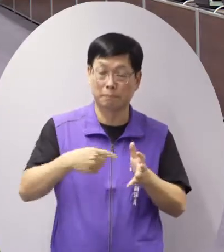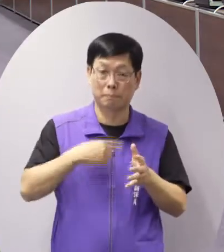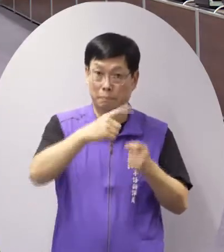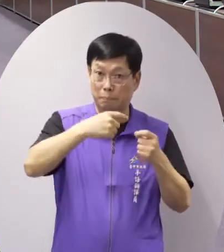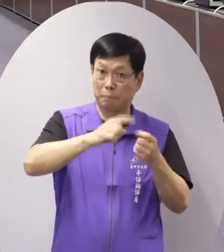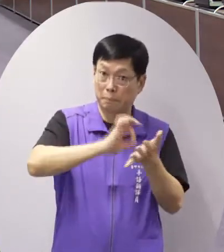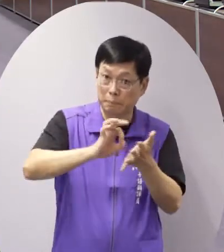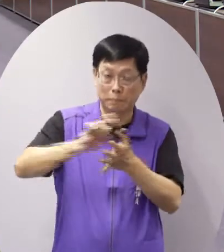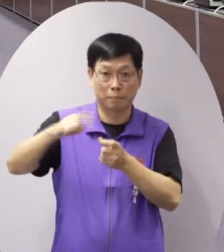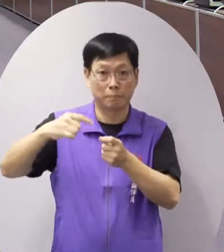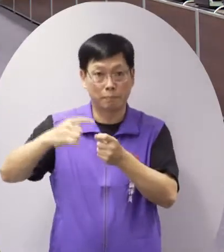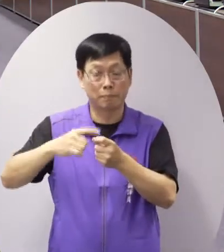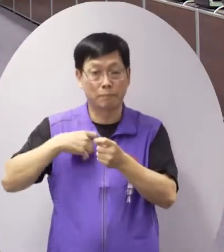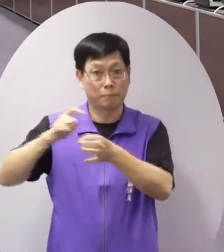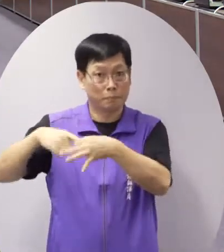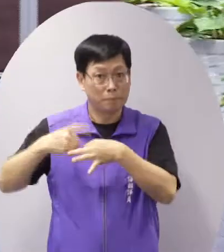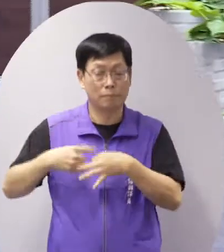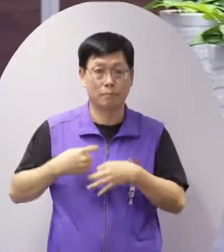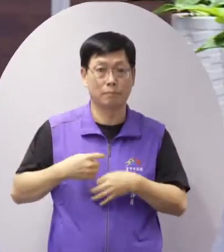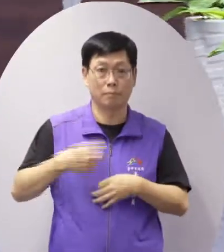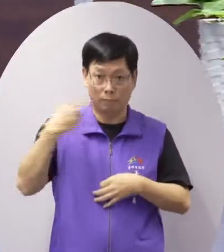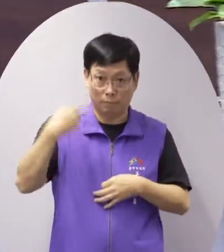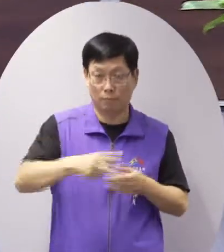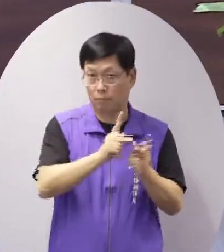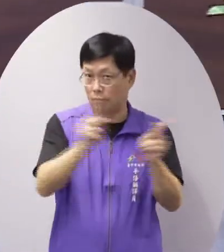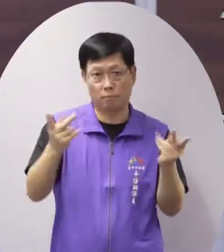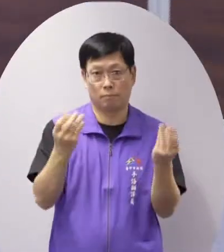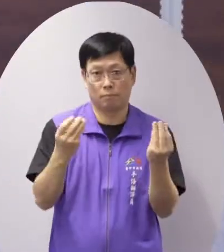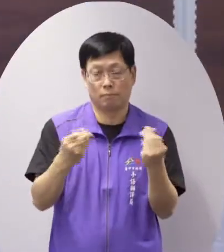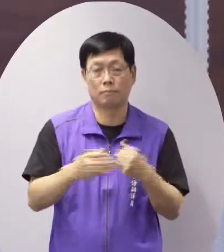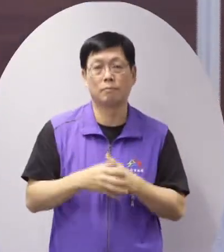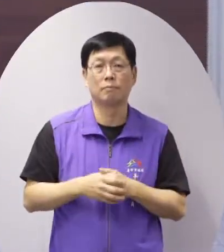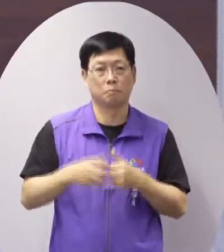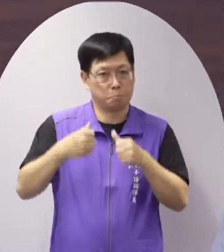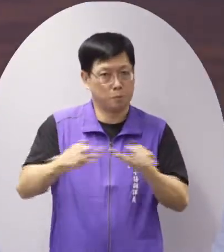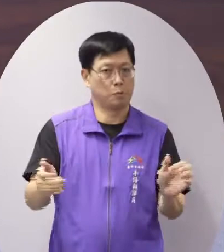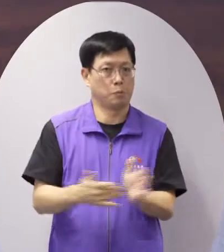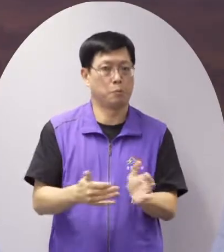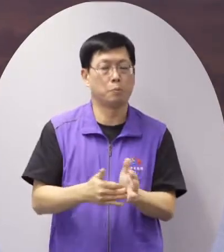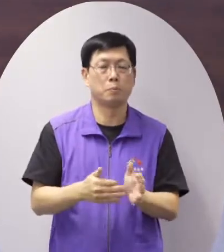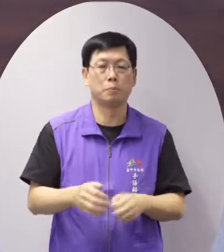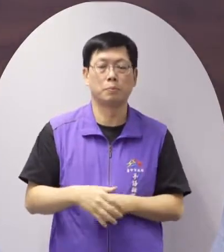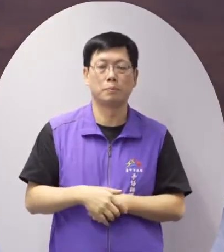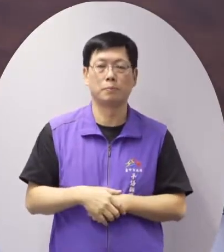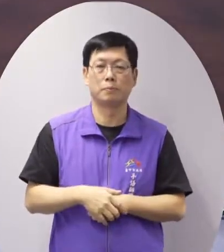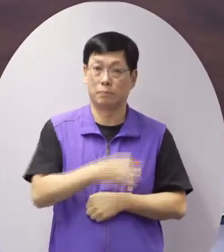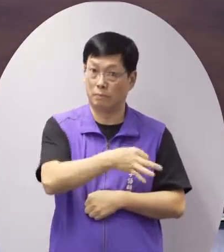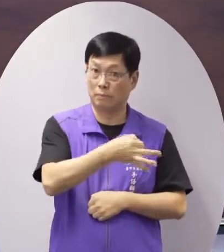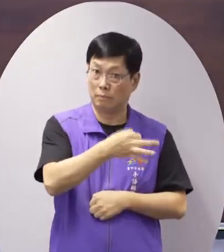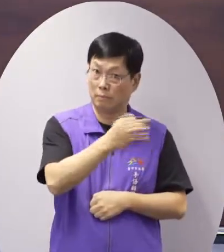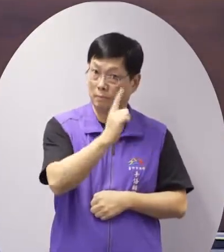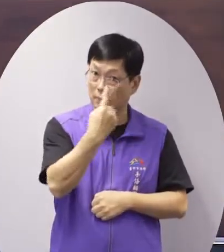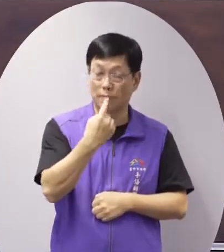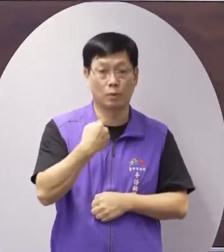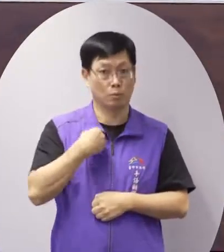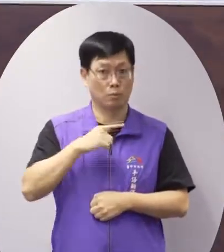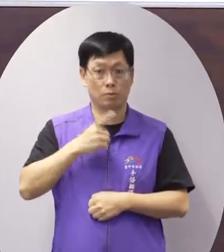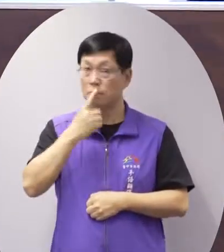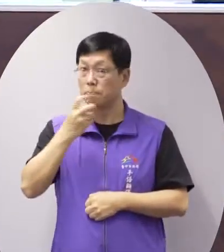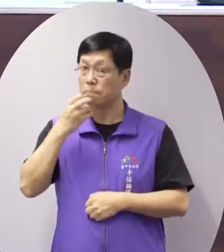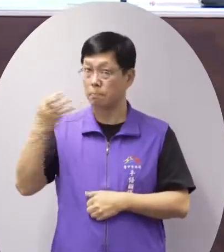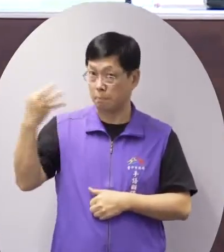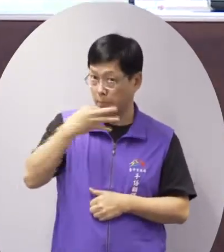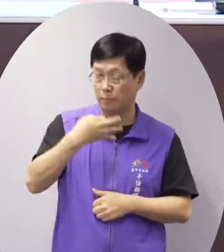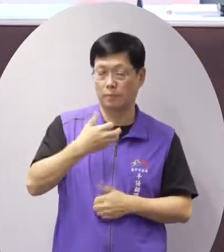出税入有50亿都没有再举债哈，就是说这个裁员除了我们这个统筹分配款之